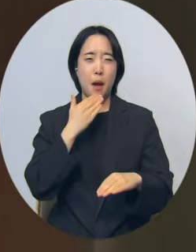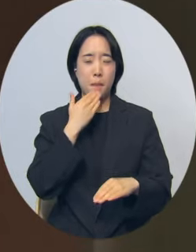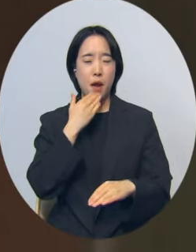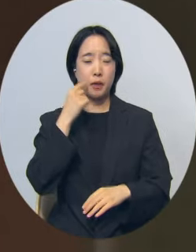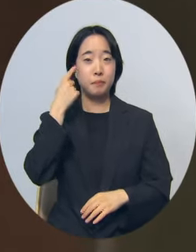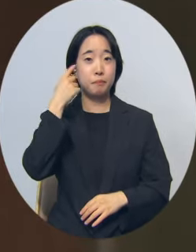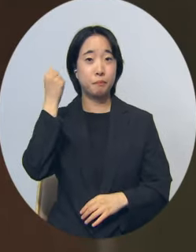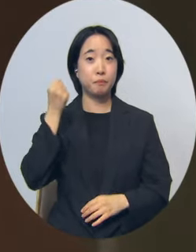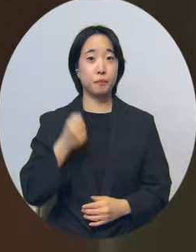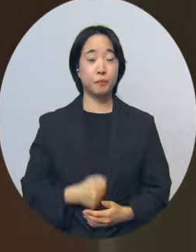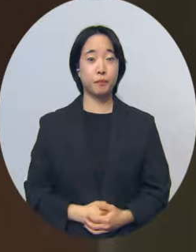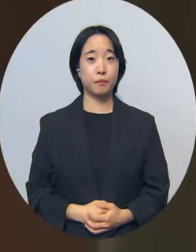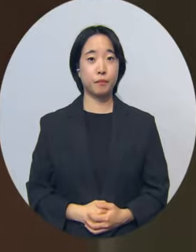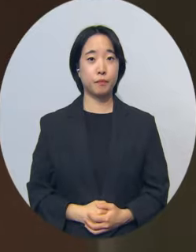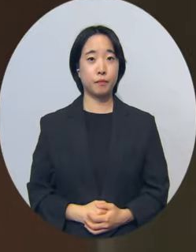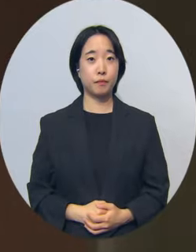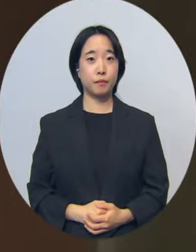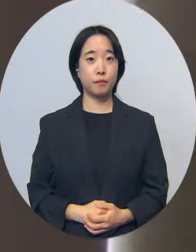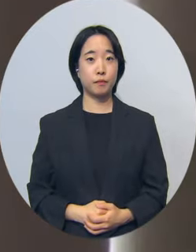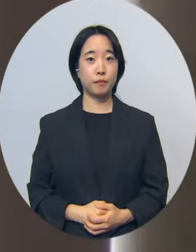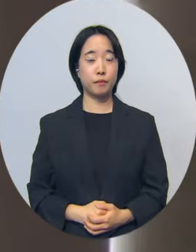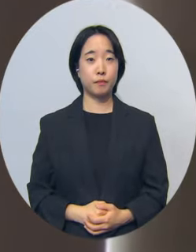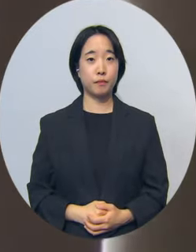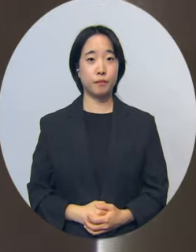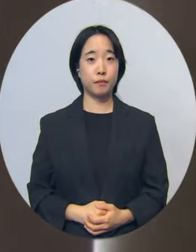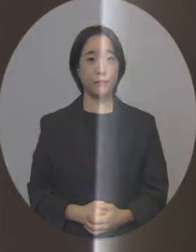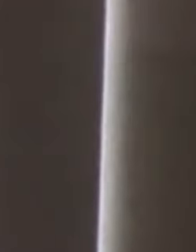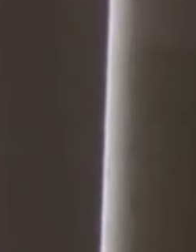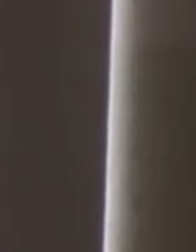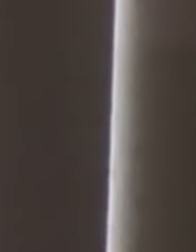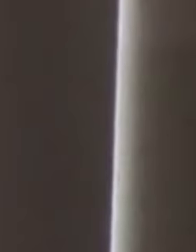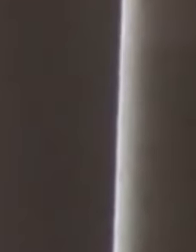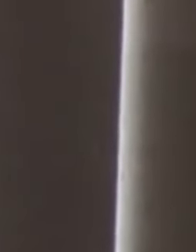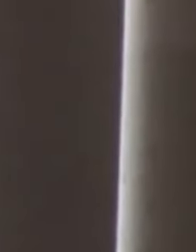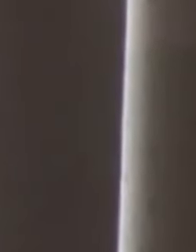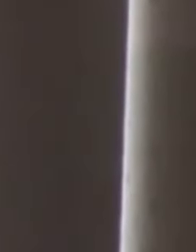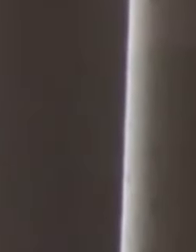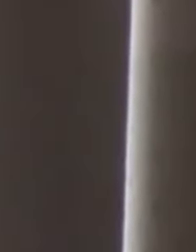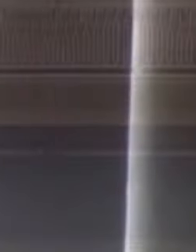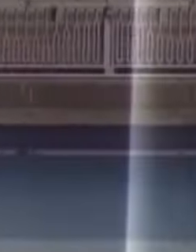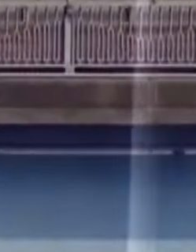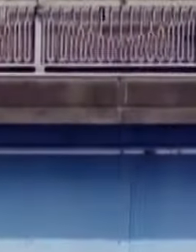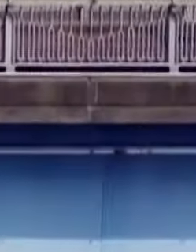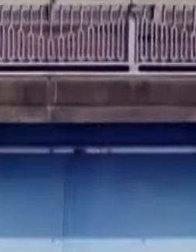있다고 강조했습니다. KTV 이혜진입니다.